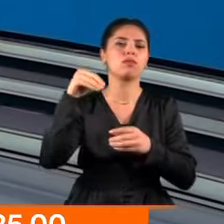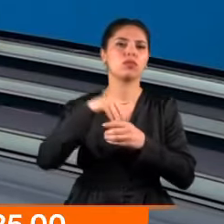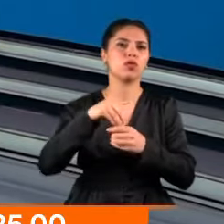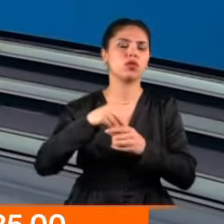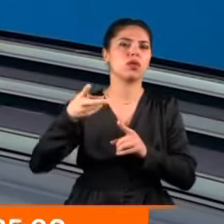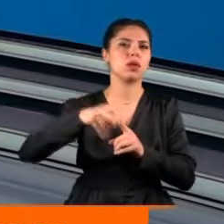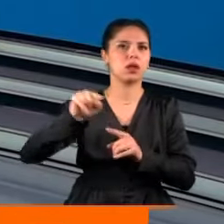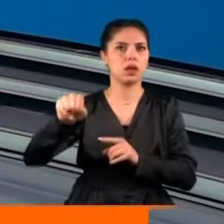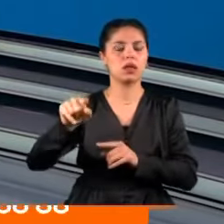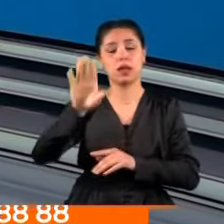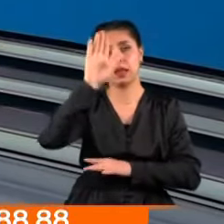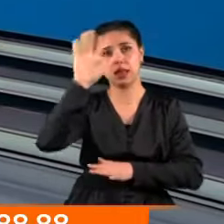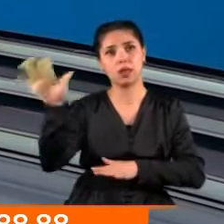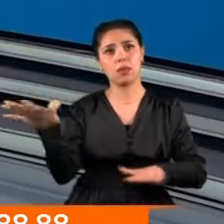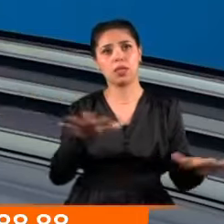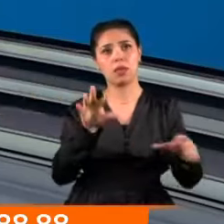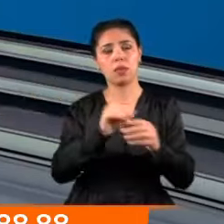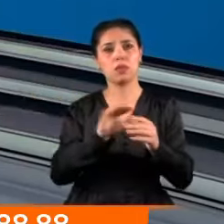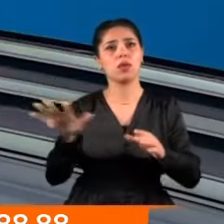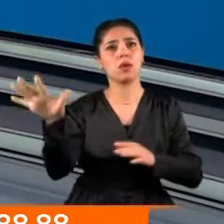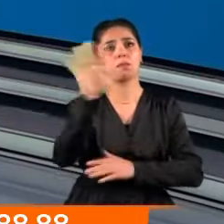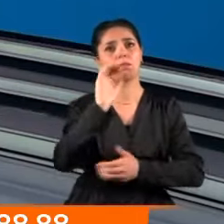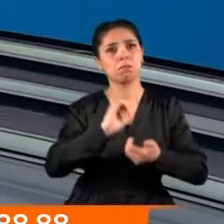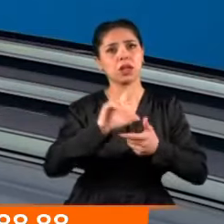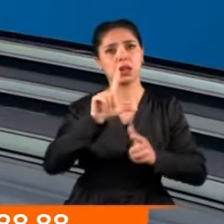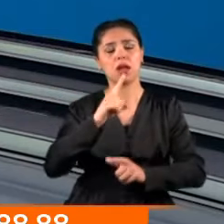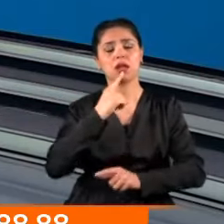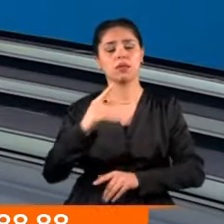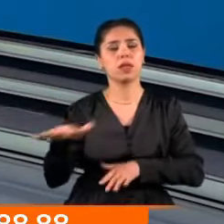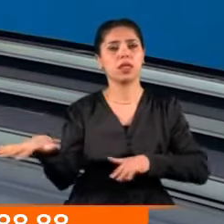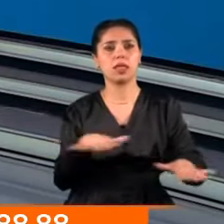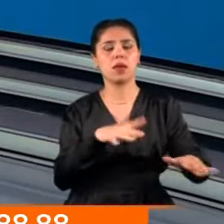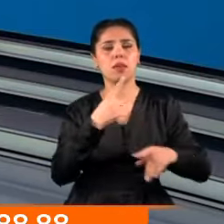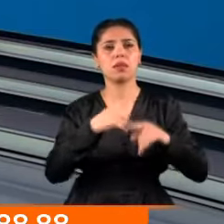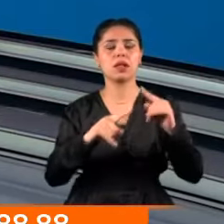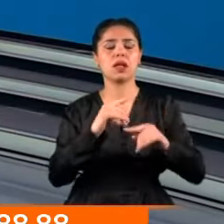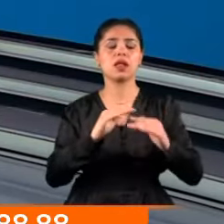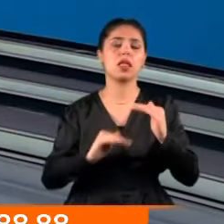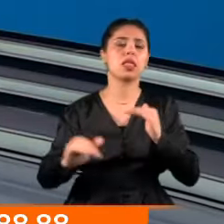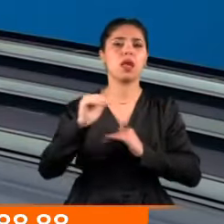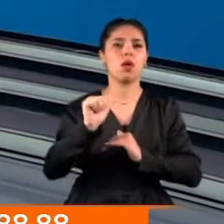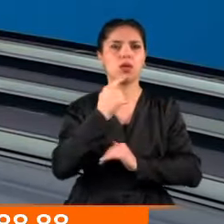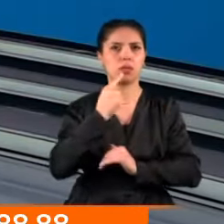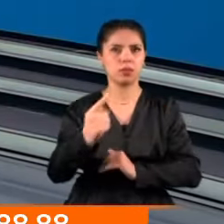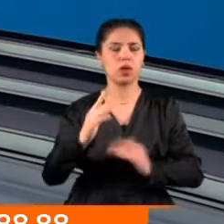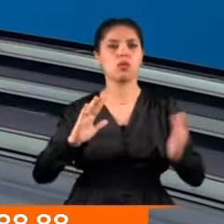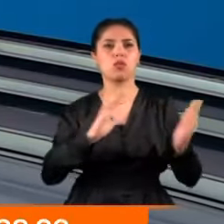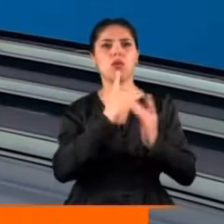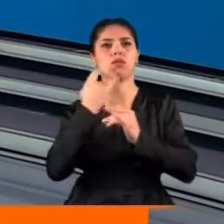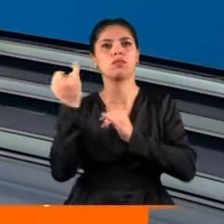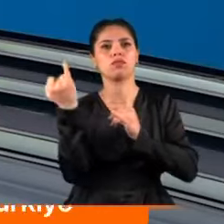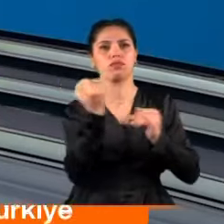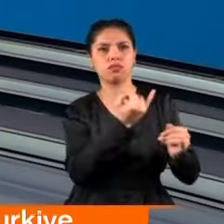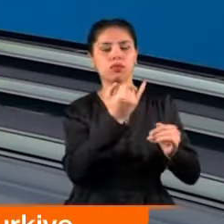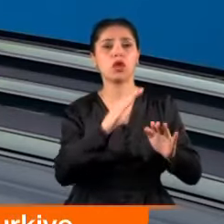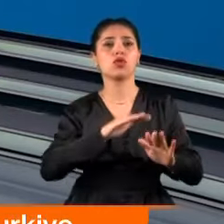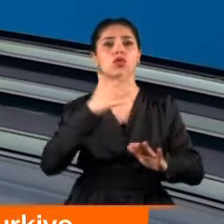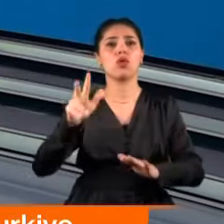İstanbul depremi için seferberlik çağrısı yaptı. Deprem siyaset üstü bir konu diyen Cumhurbaşkanı muhalefete yüklendi konuşmasının